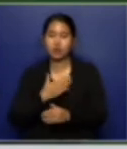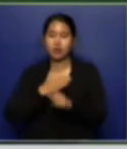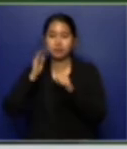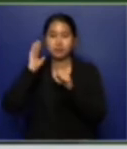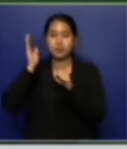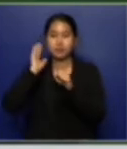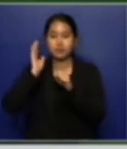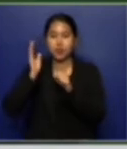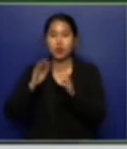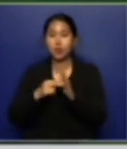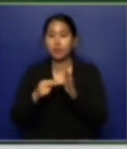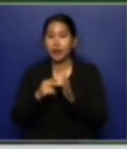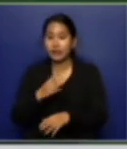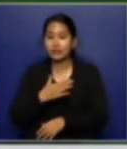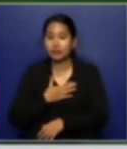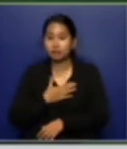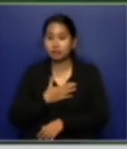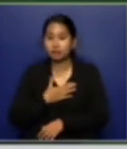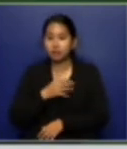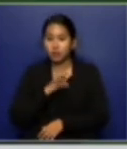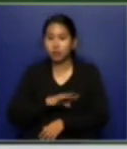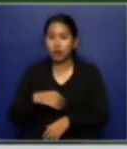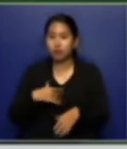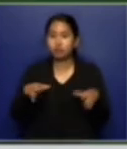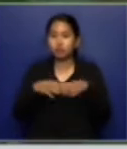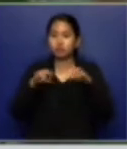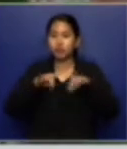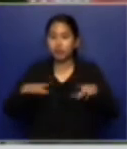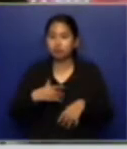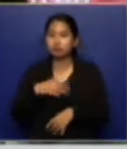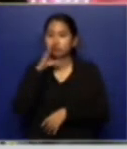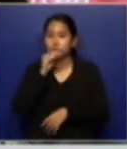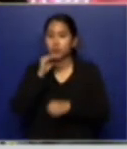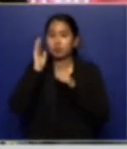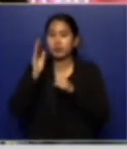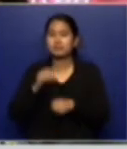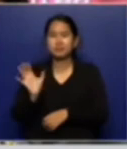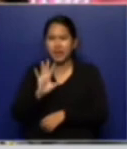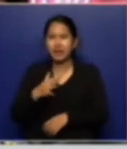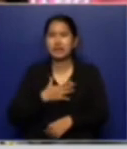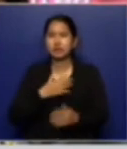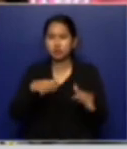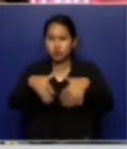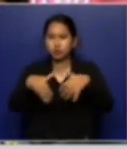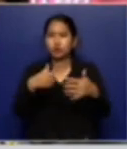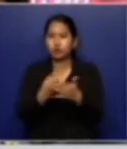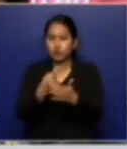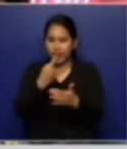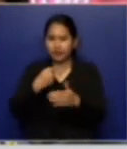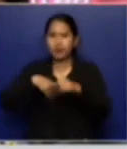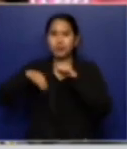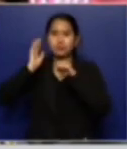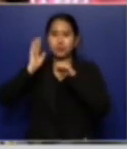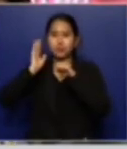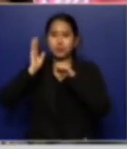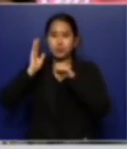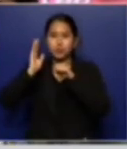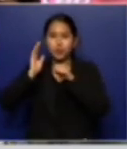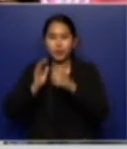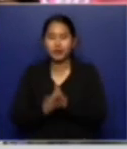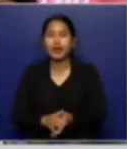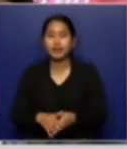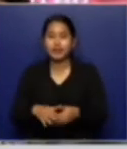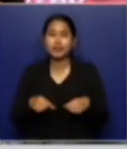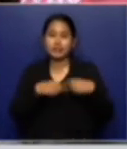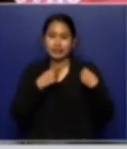อภิปรายไม่ใช่เพราะว่าดิฉันเป็นฝ่ายค้านดิฉันพูดในนามประชาชนจากใจของประชาชนดิฉันอย